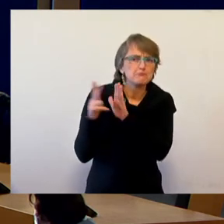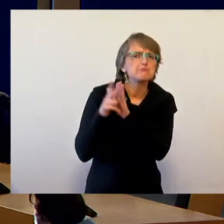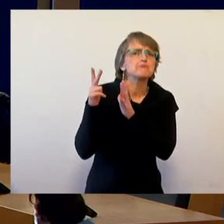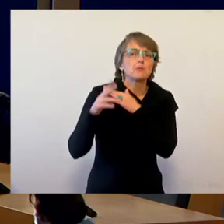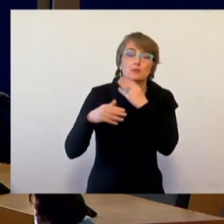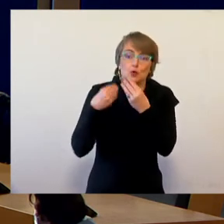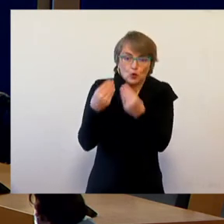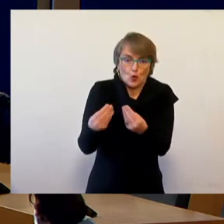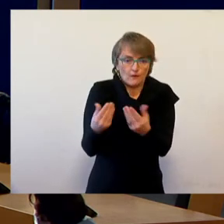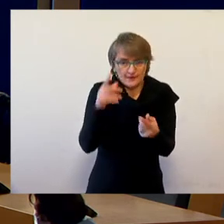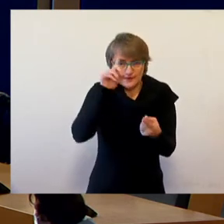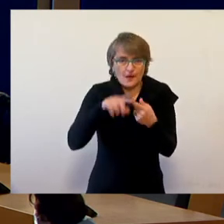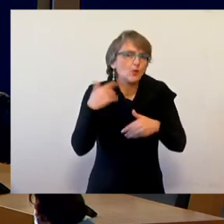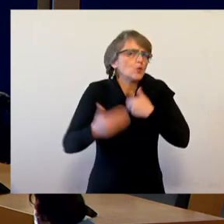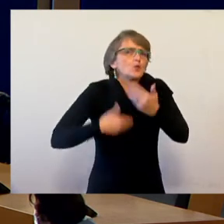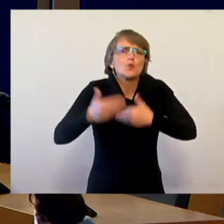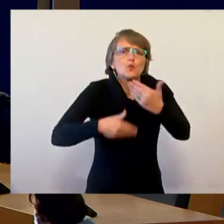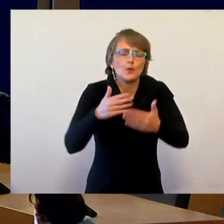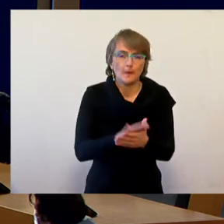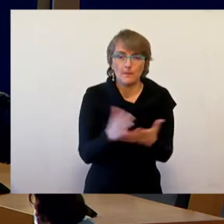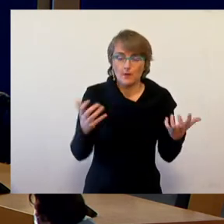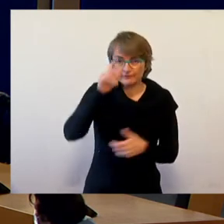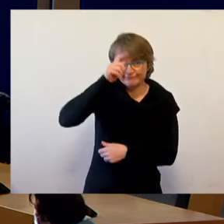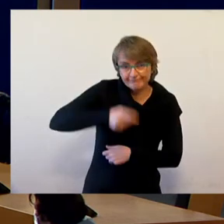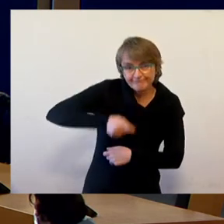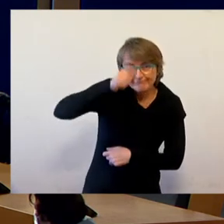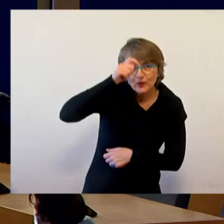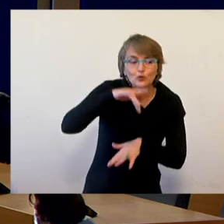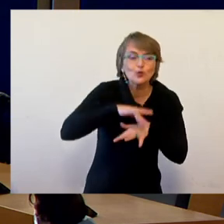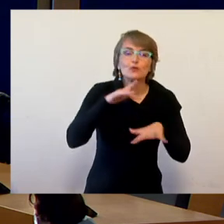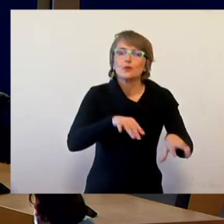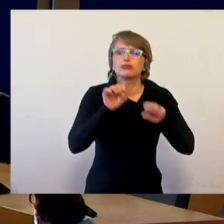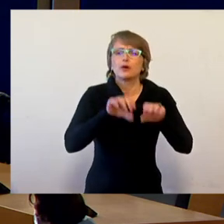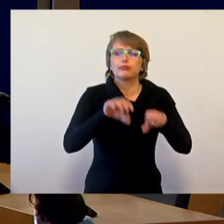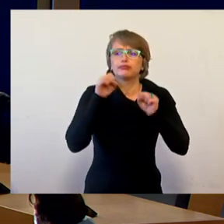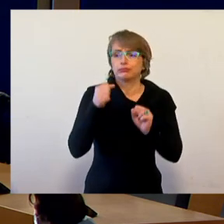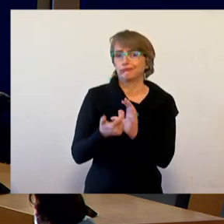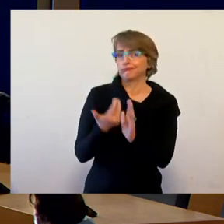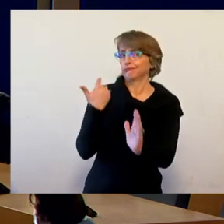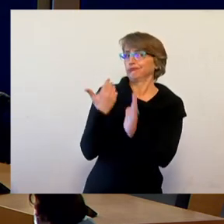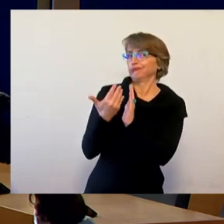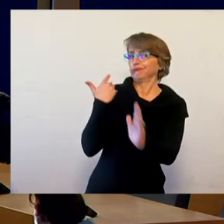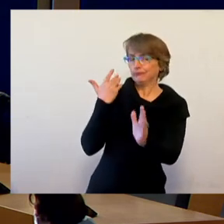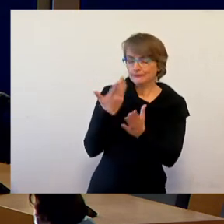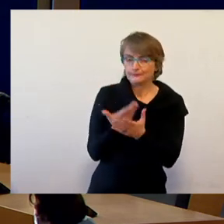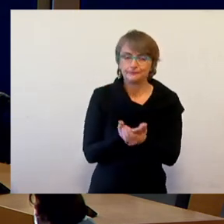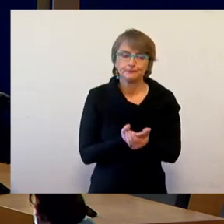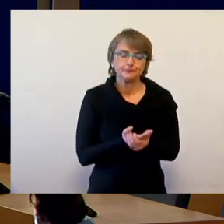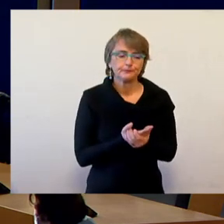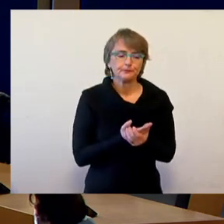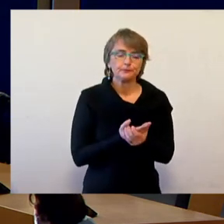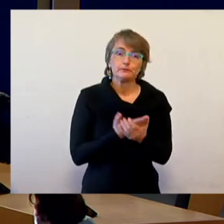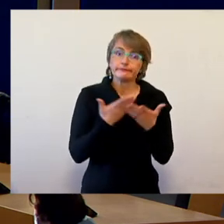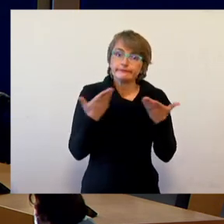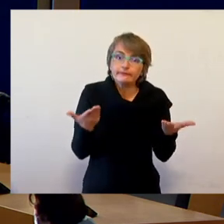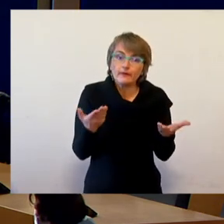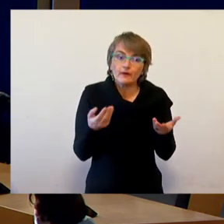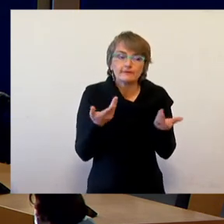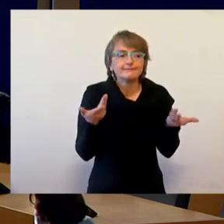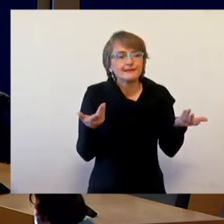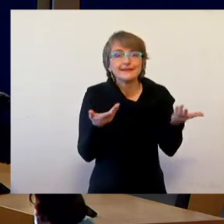questions. Je salue aussi les recrutements qui ont eu lieu ces derniers mois et qui